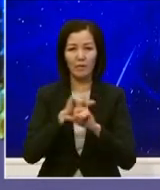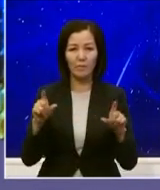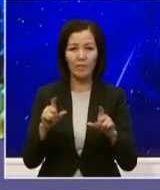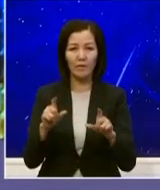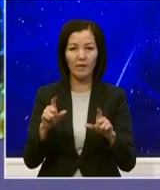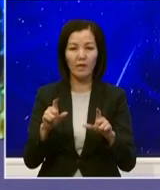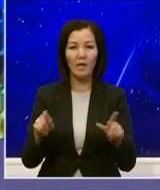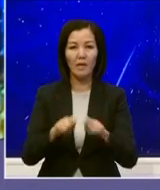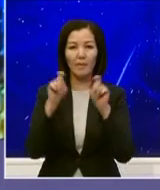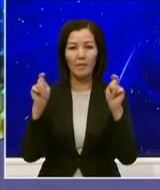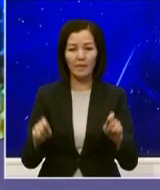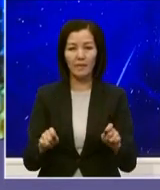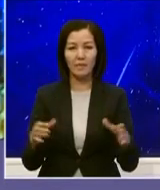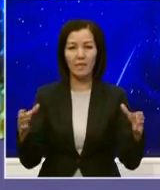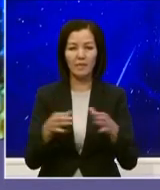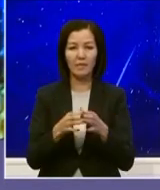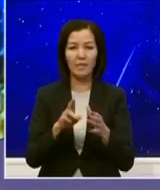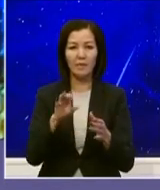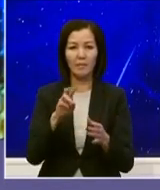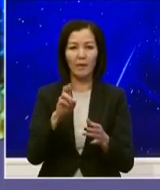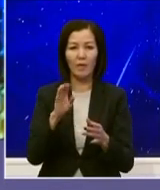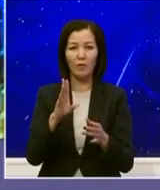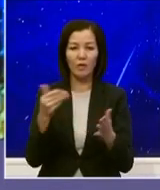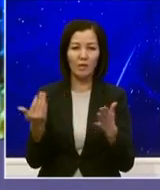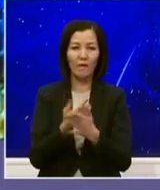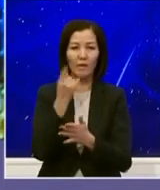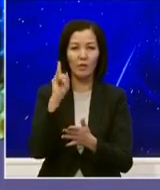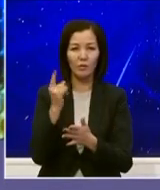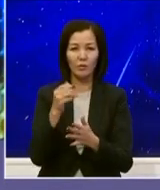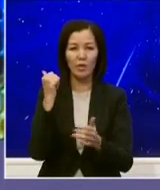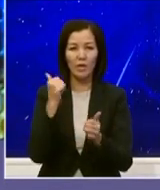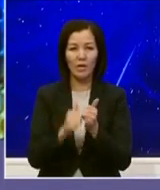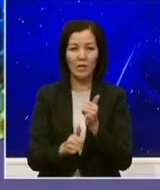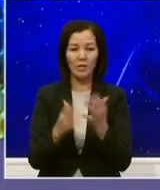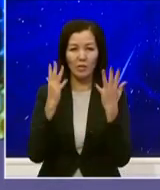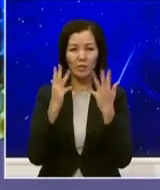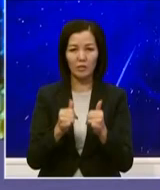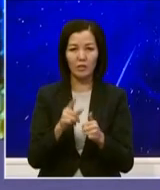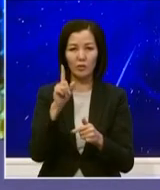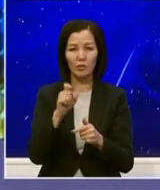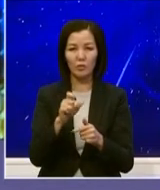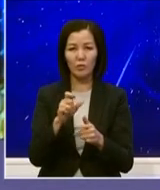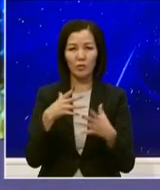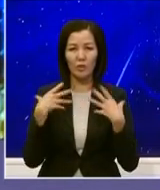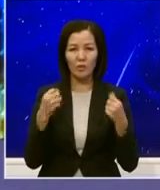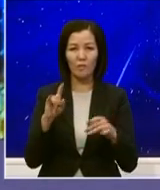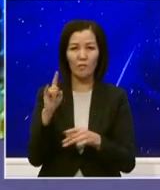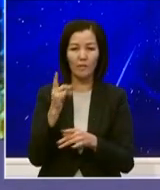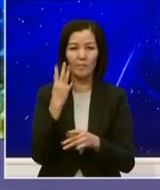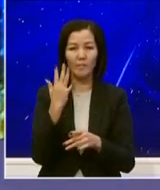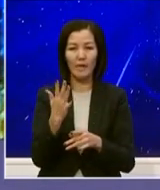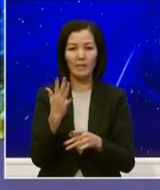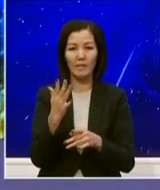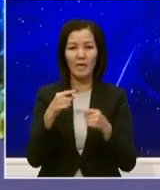благодаря открытию отделения патологии новорожденных. Согласно статистике, ежегодно здесь на сотню здоровых малышей пятеро рождается